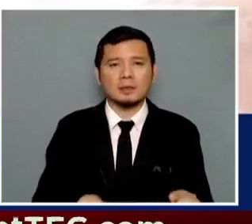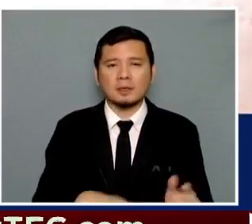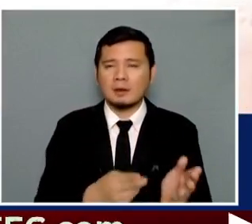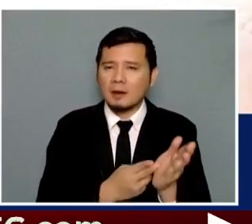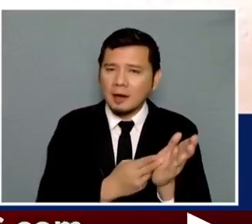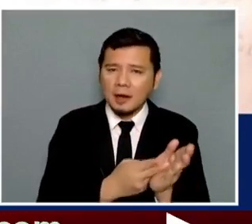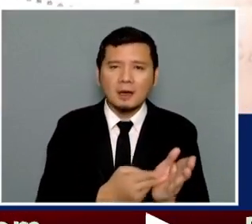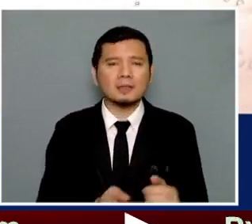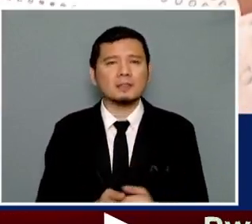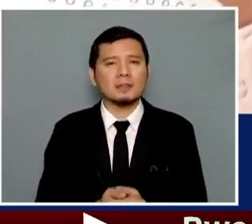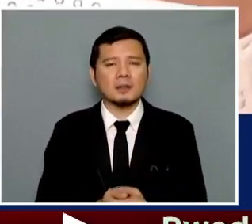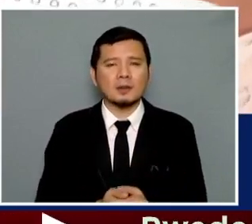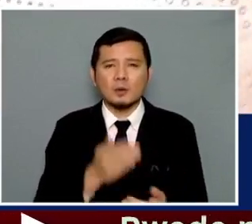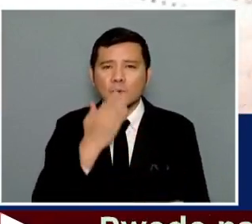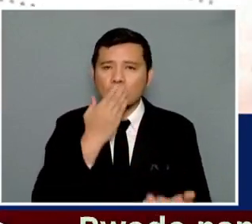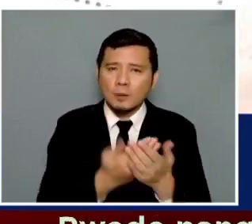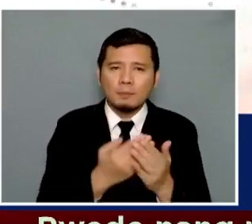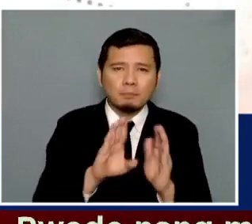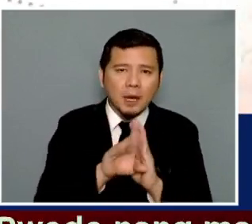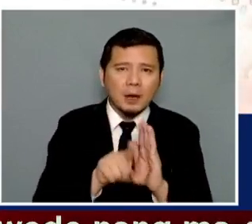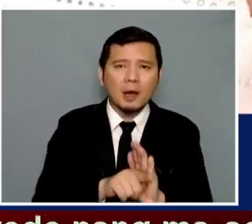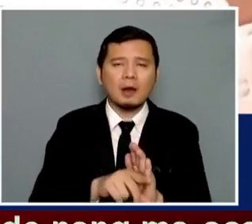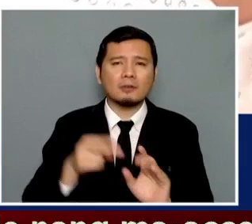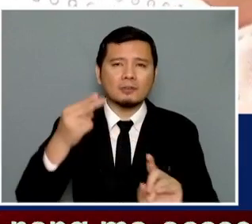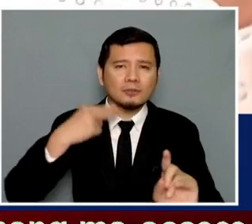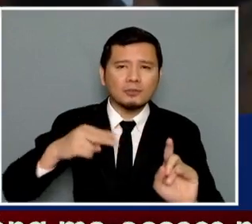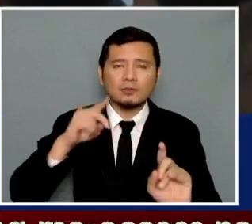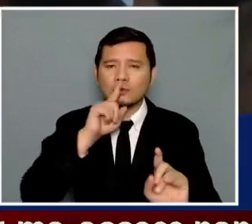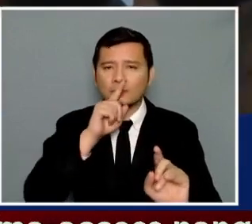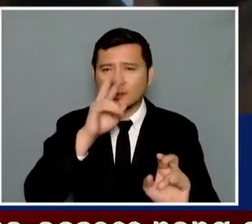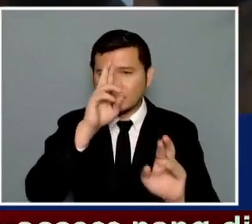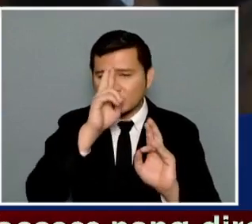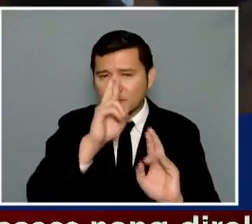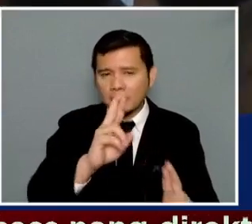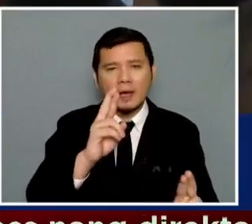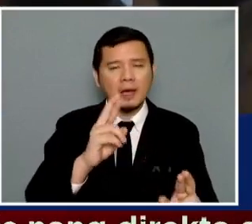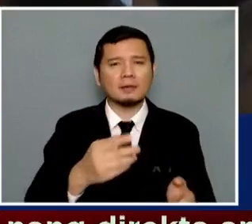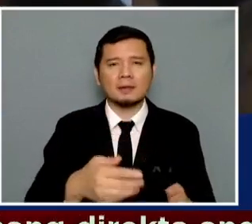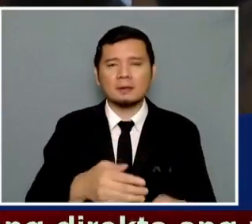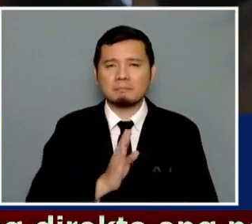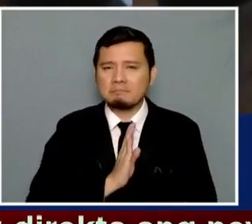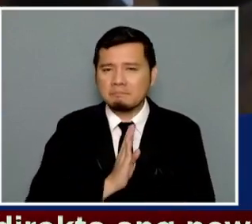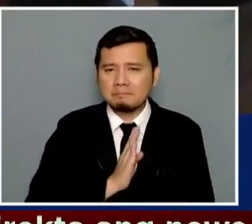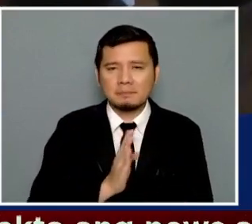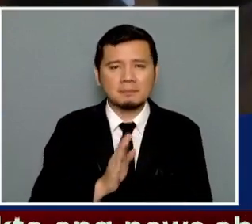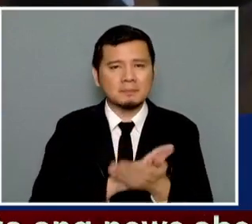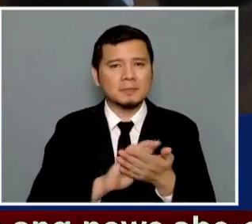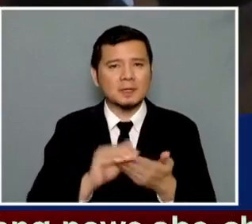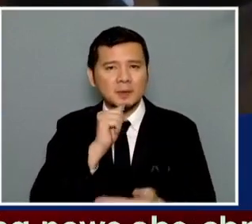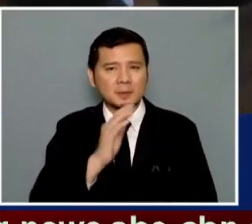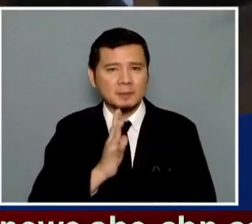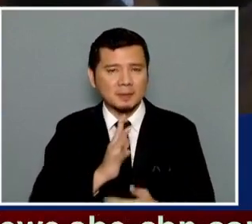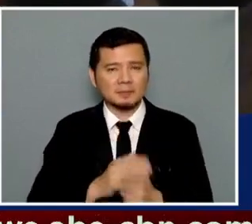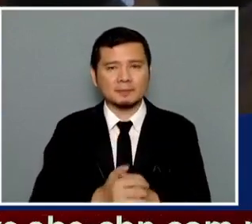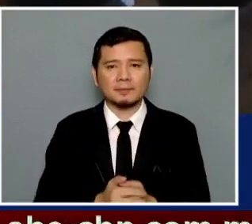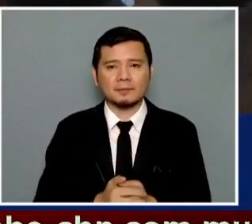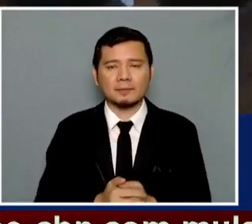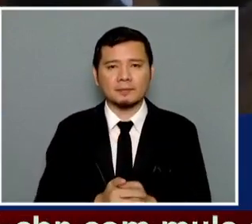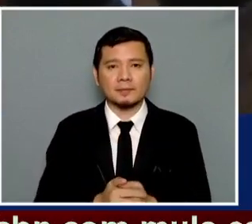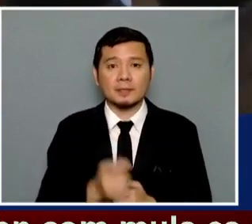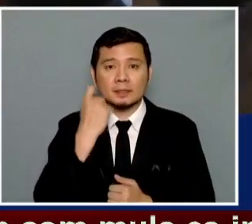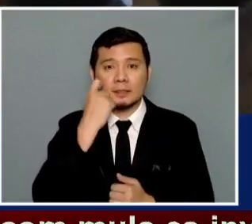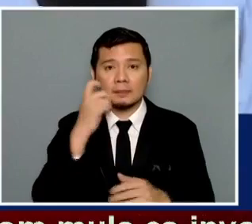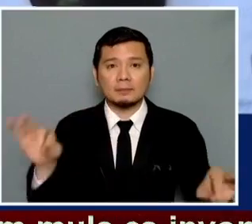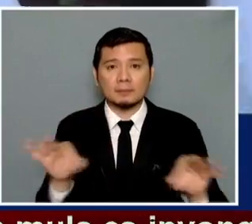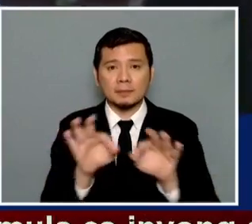record, kagalang-galang, very fine lady. Ngayong gabi, nagkaroon ng misa na dinaluhan ng mga mahal sa